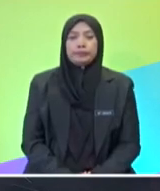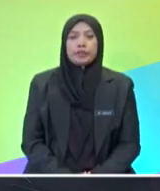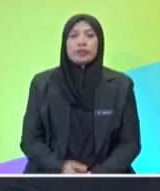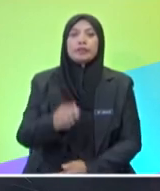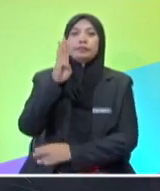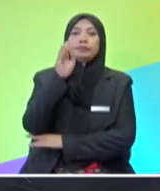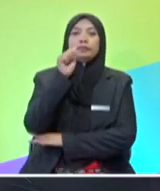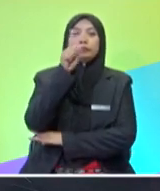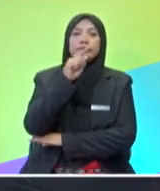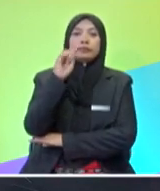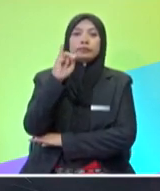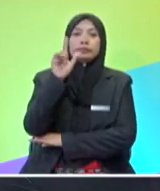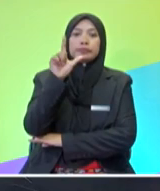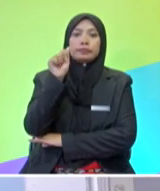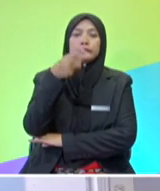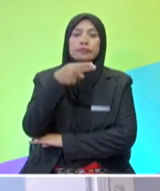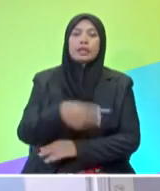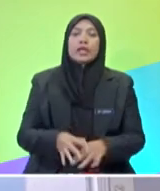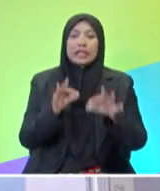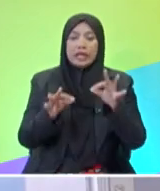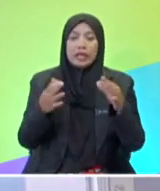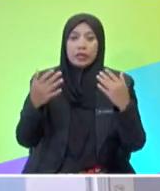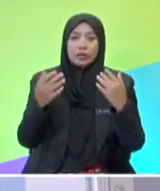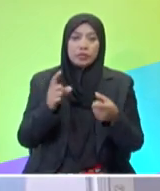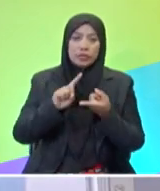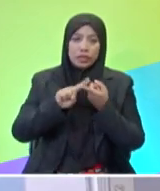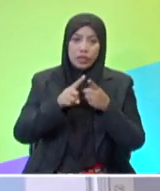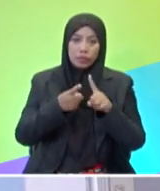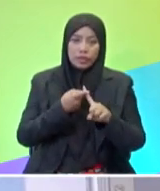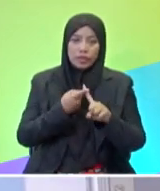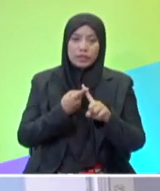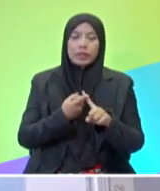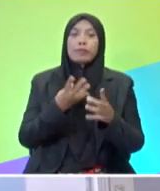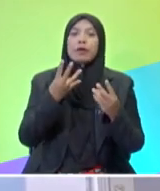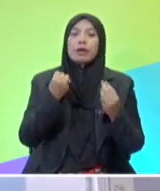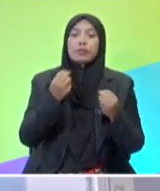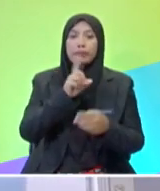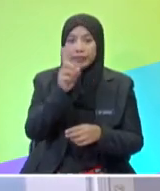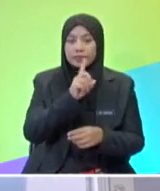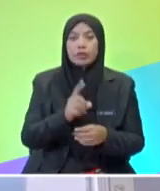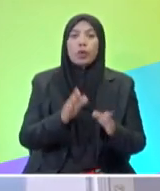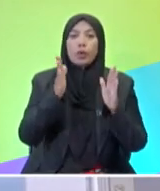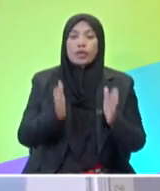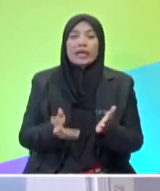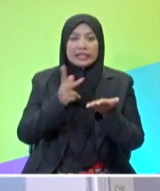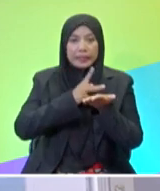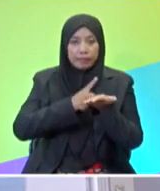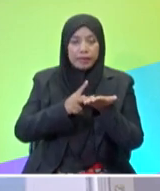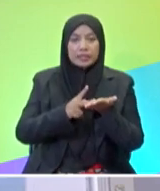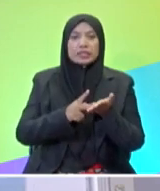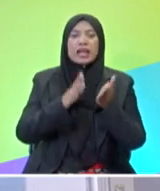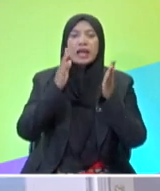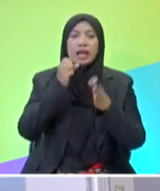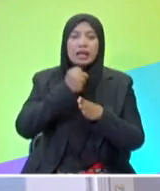Okey, Bazila. Okey, kalau Bazila ada kawan kan, Bazila nak kawan dengan orang yang mana? Orang yang kemas ke ataupun orang